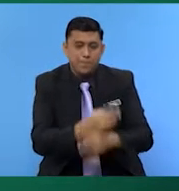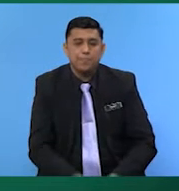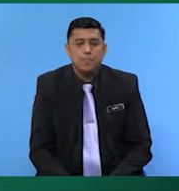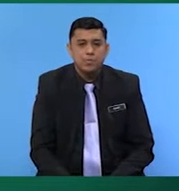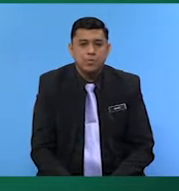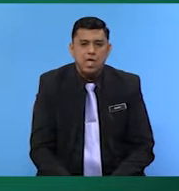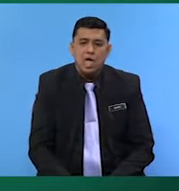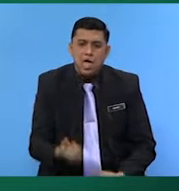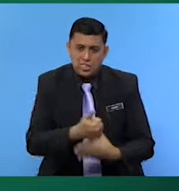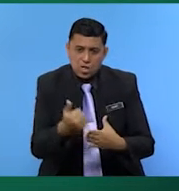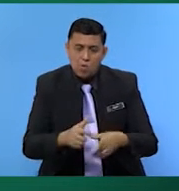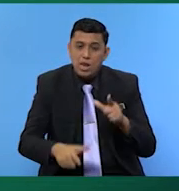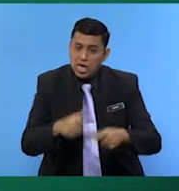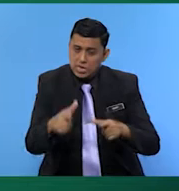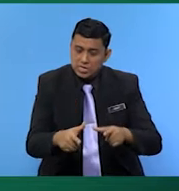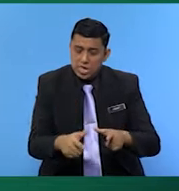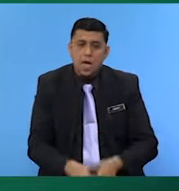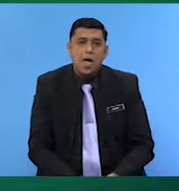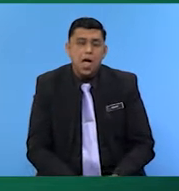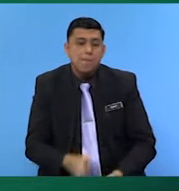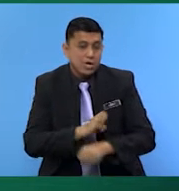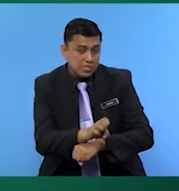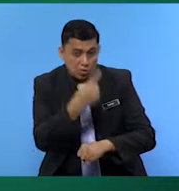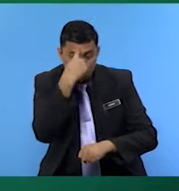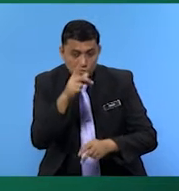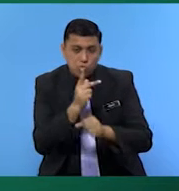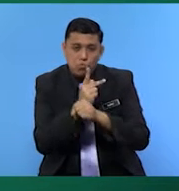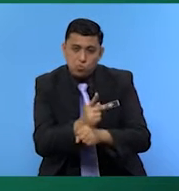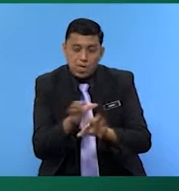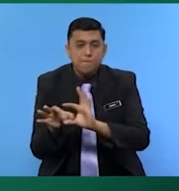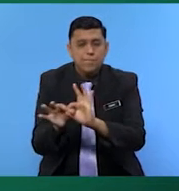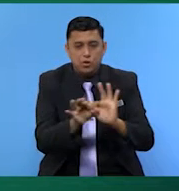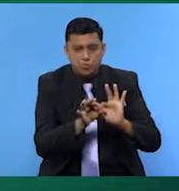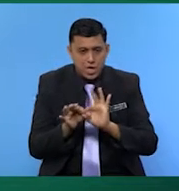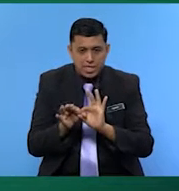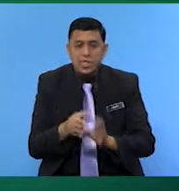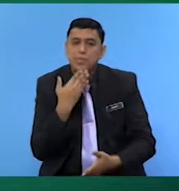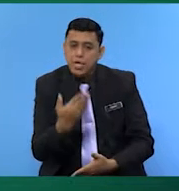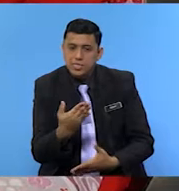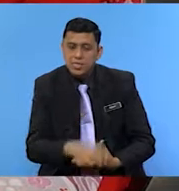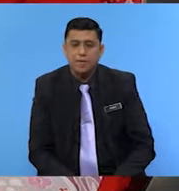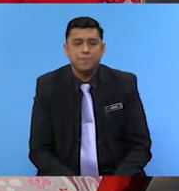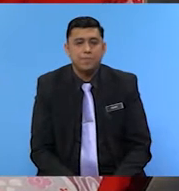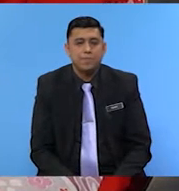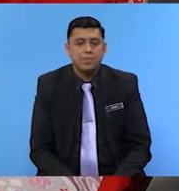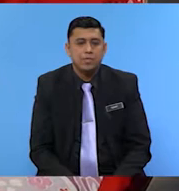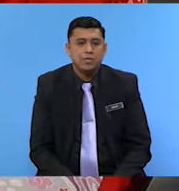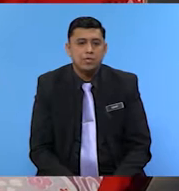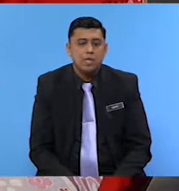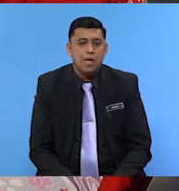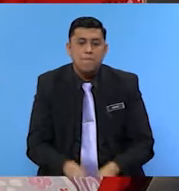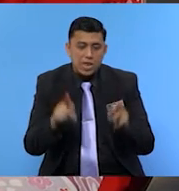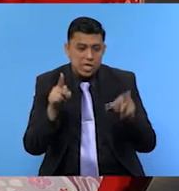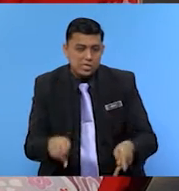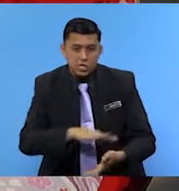untuk langkah berkesan mengukuhkan perpaduan. Baik, terima kasih Cikgu Nur Hana atas penerangan yang telah diberikan. Jadi para pelajar